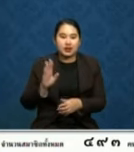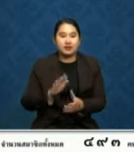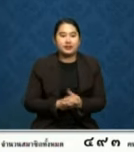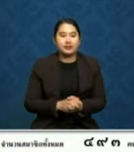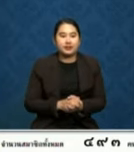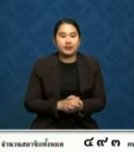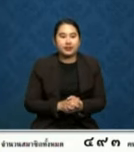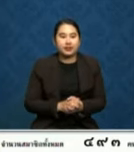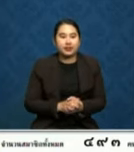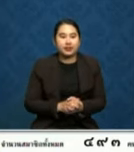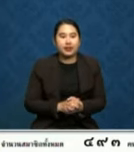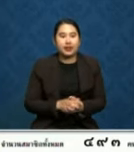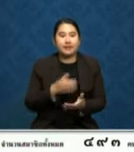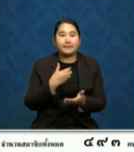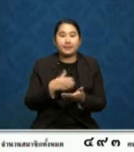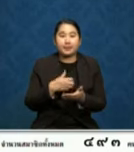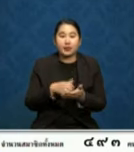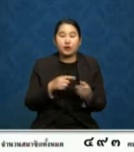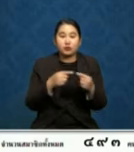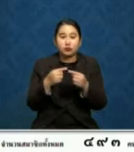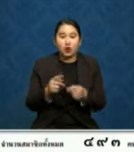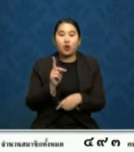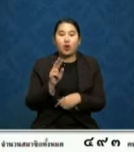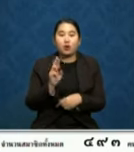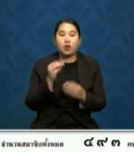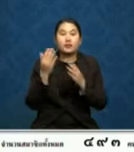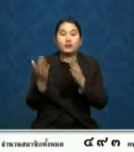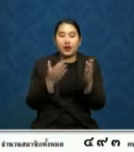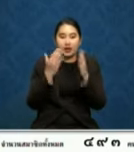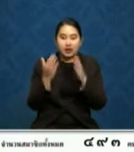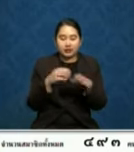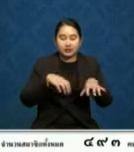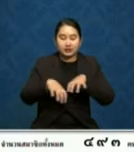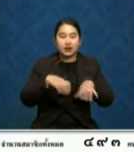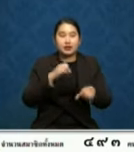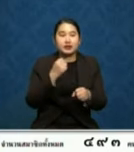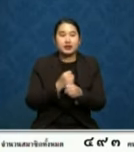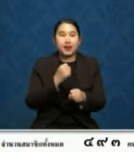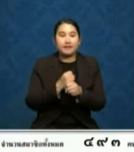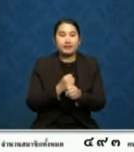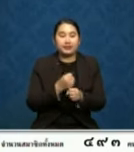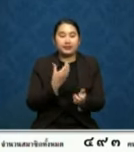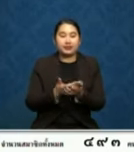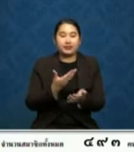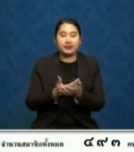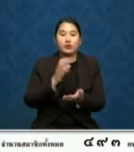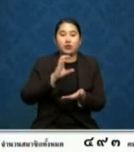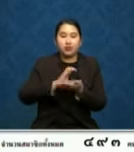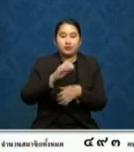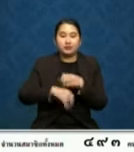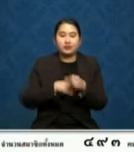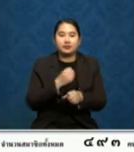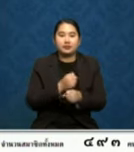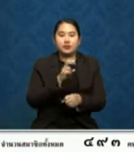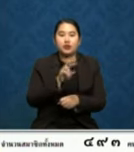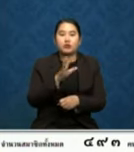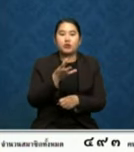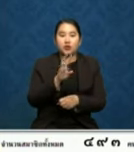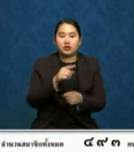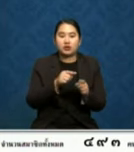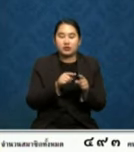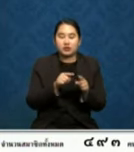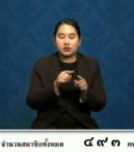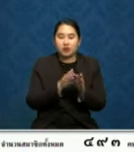ขณะเดียวกันนะคะกรรมการเปลี่ยนแปลงสภาพภูมิอากาศเนี่ยก็ได้มีการจัดทำงบประมาณนะคะตั้งแต่ปี 66จนถึงปี